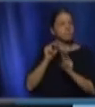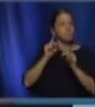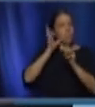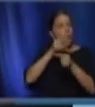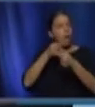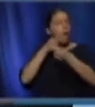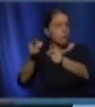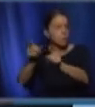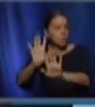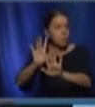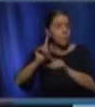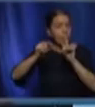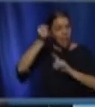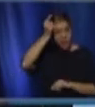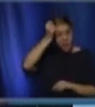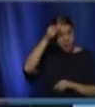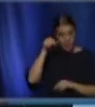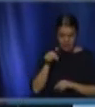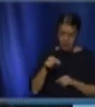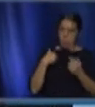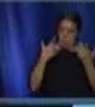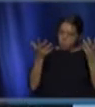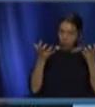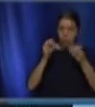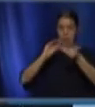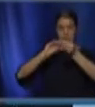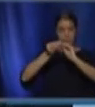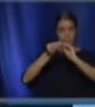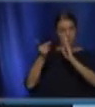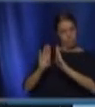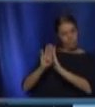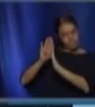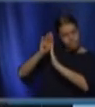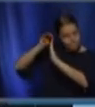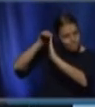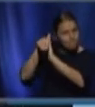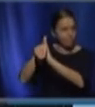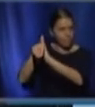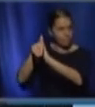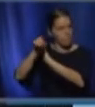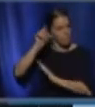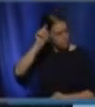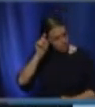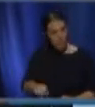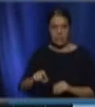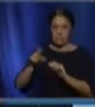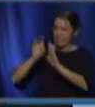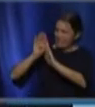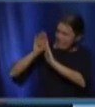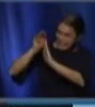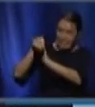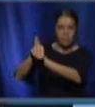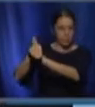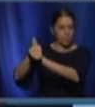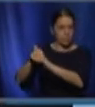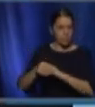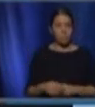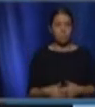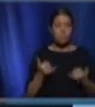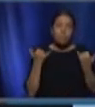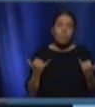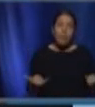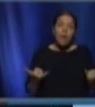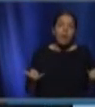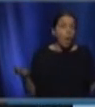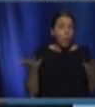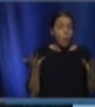chiffres descendent. Pour l'instant, nous n'avons besoin que de garder 2 activités, l'école